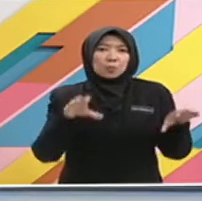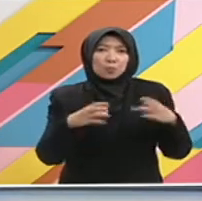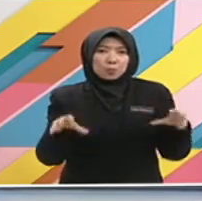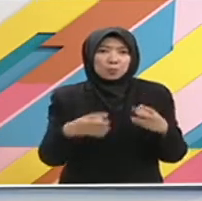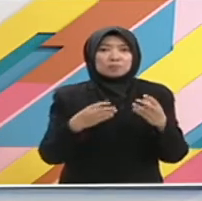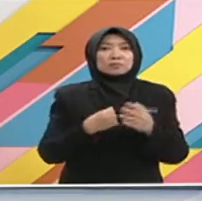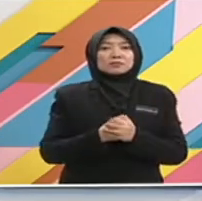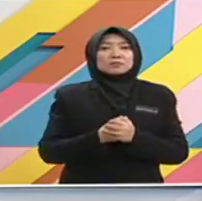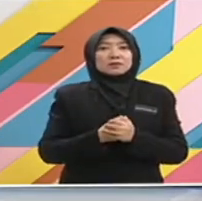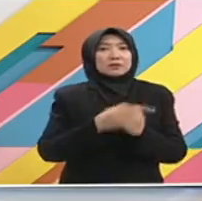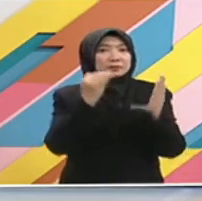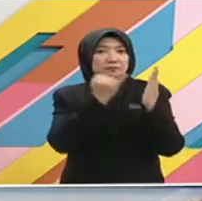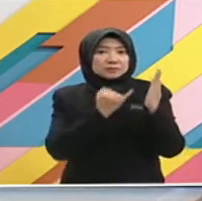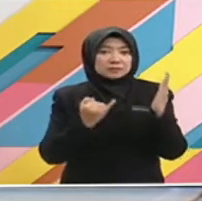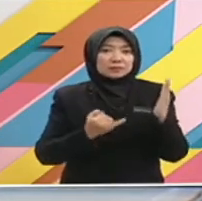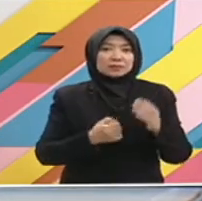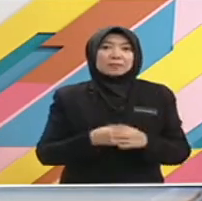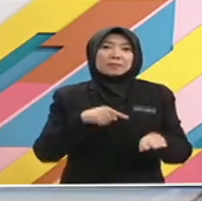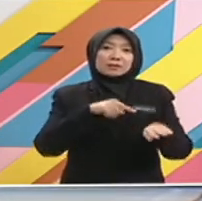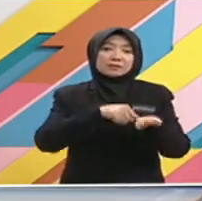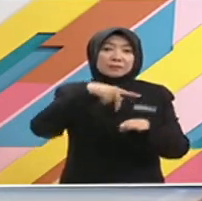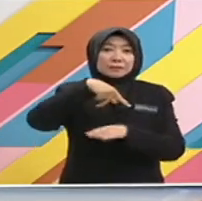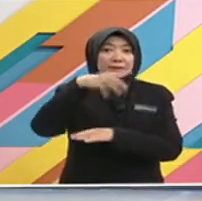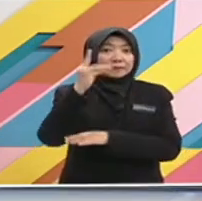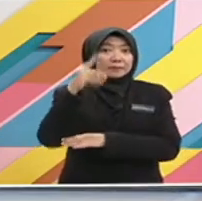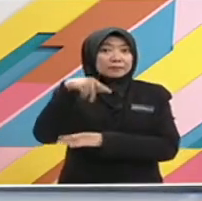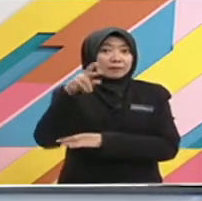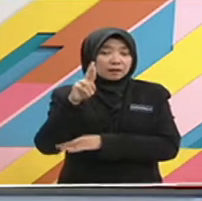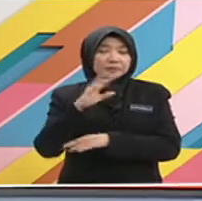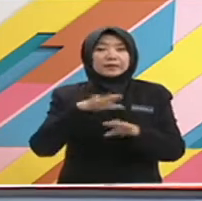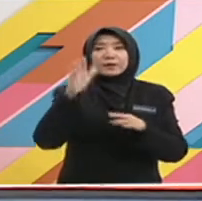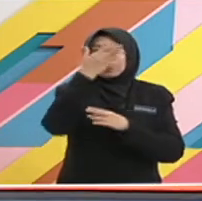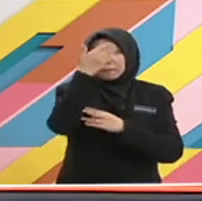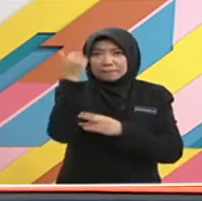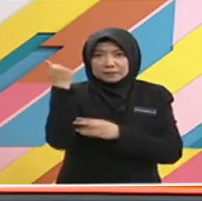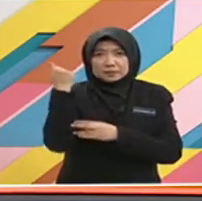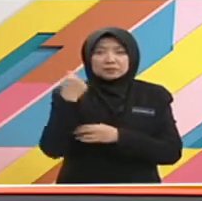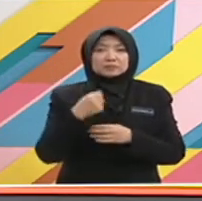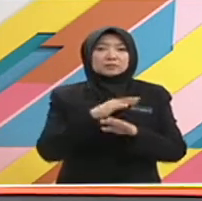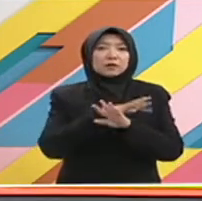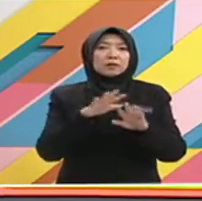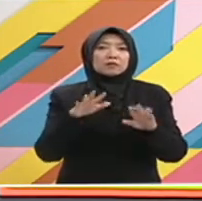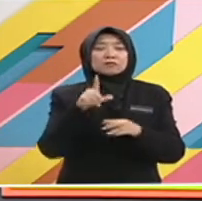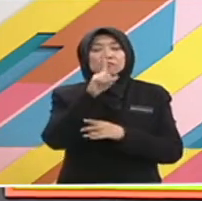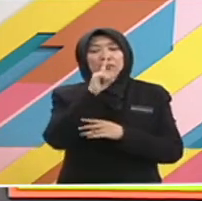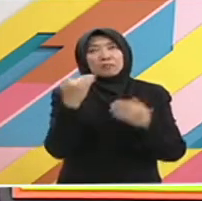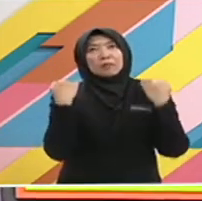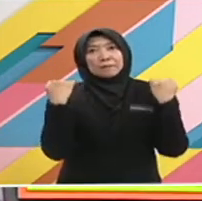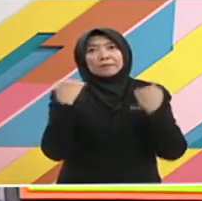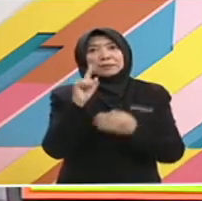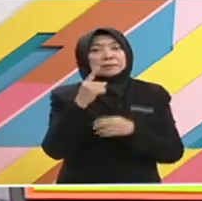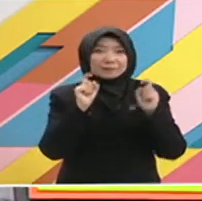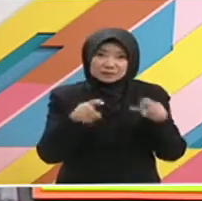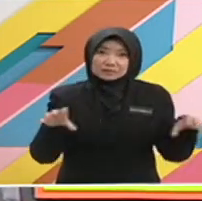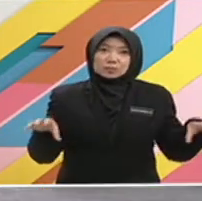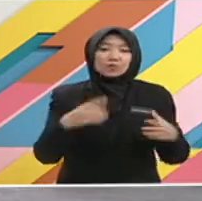ataupun kerja yang sepatutnya kita buat semasa PDPR ni. Jangan lupa, maksudnya jangan sampai tak buat. Jadi kita buat gunakan apa bahan